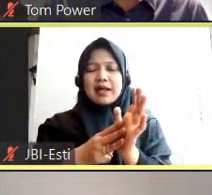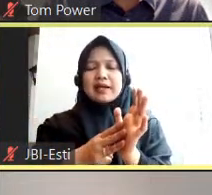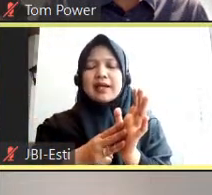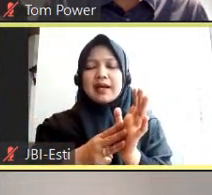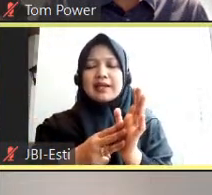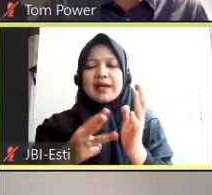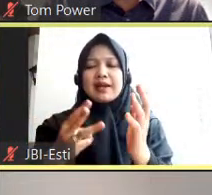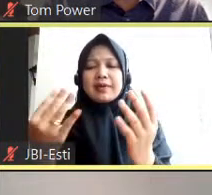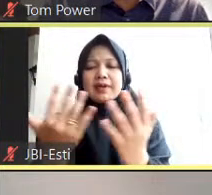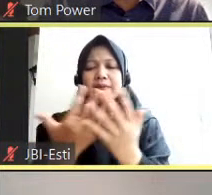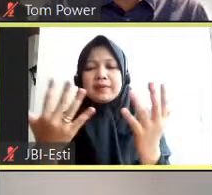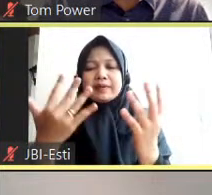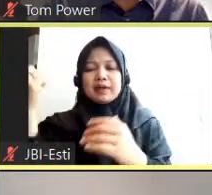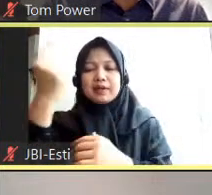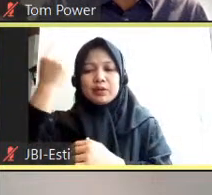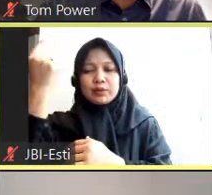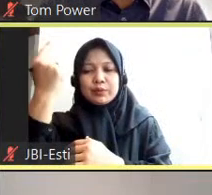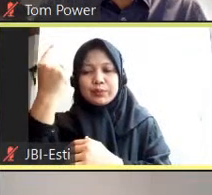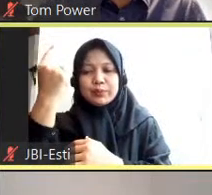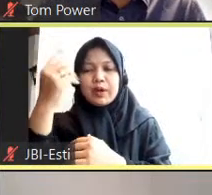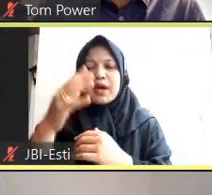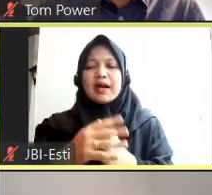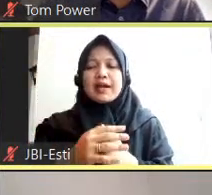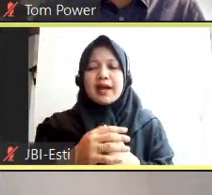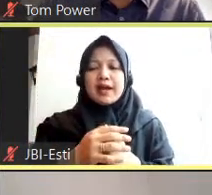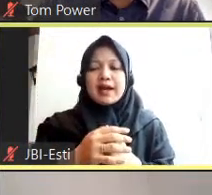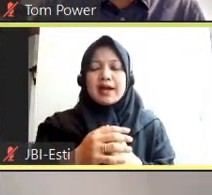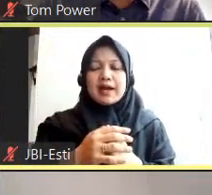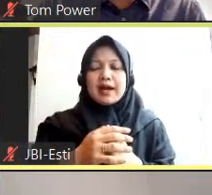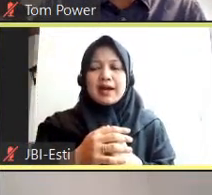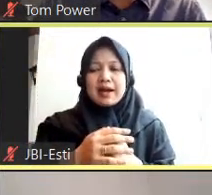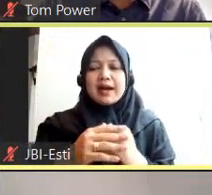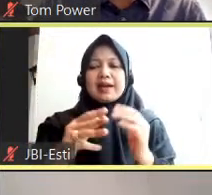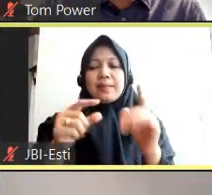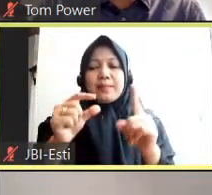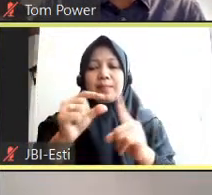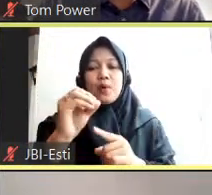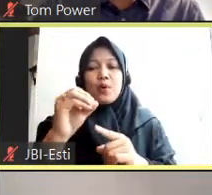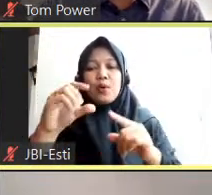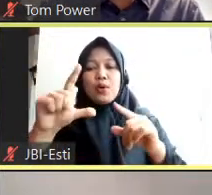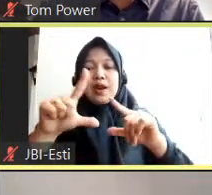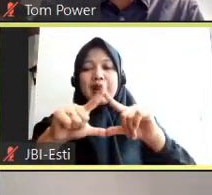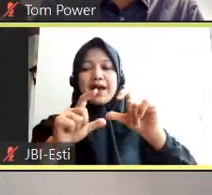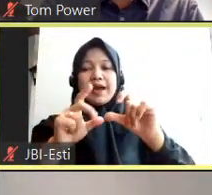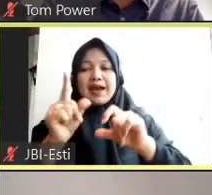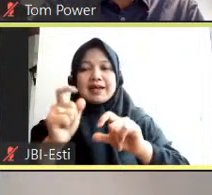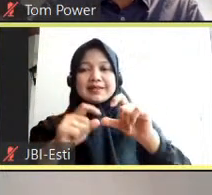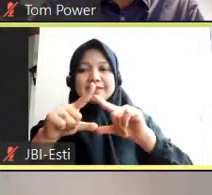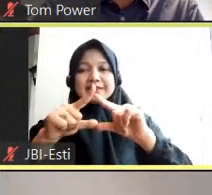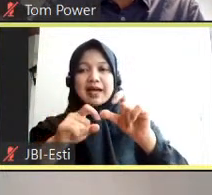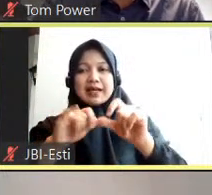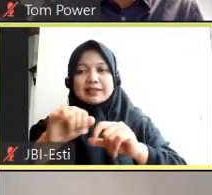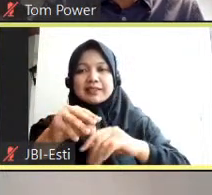yang terjadi itu bisa mengesampingkan demokrasi. Jadi mereka yang